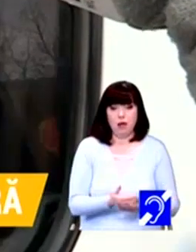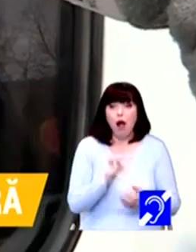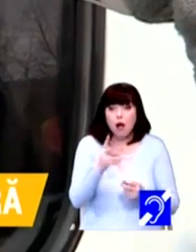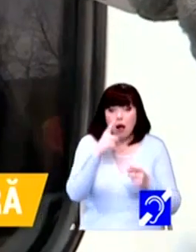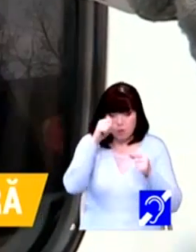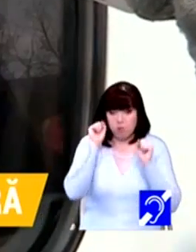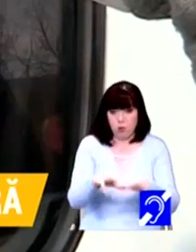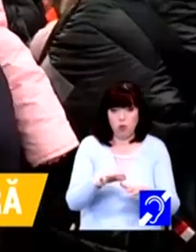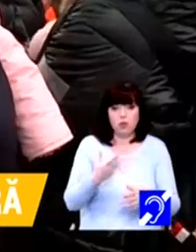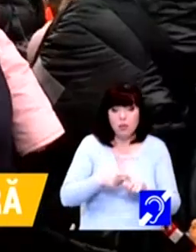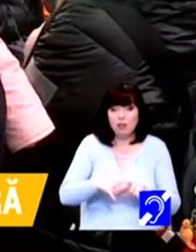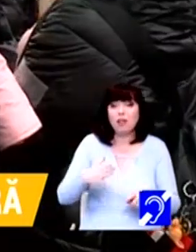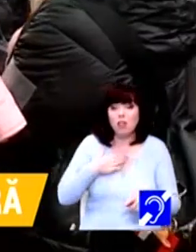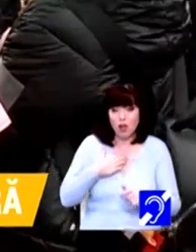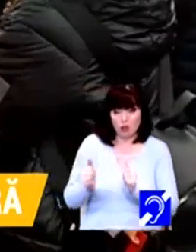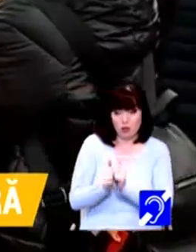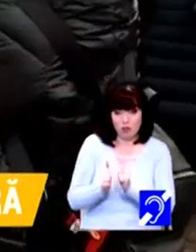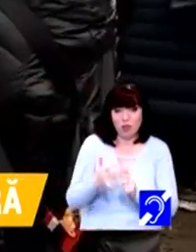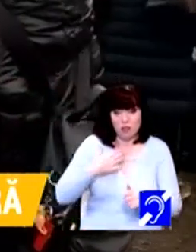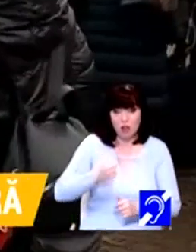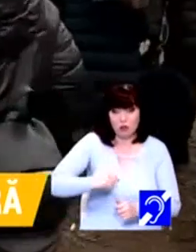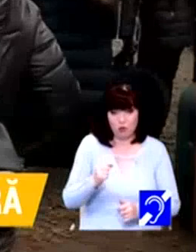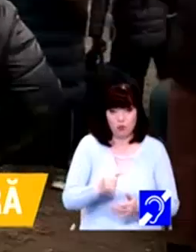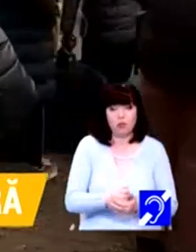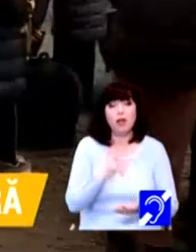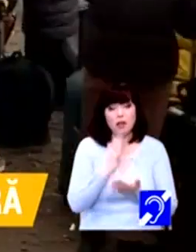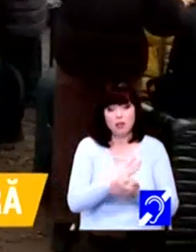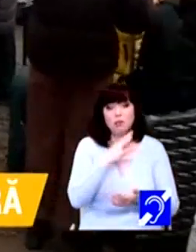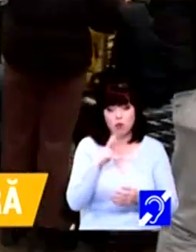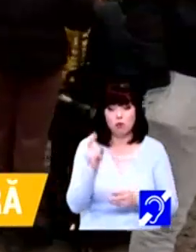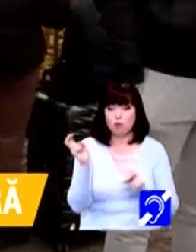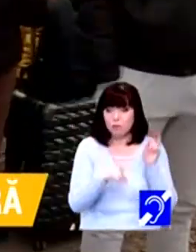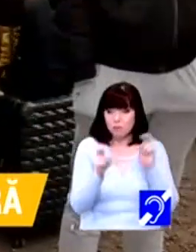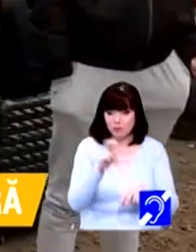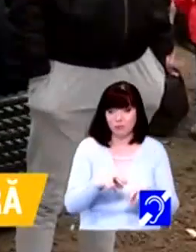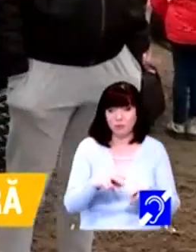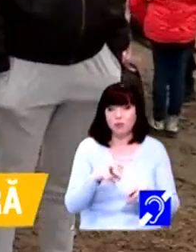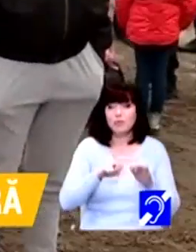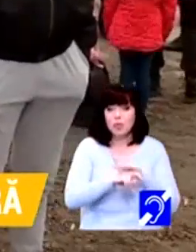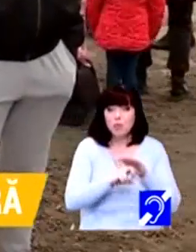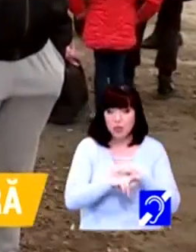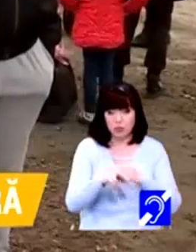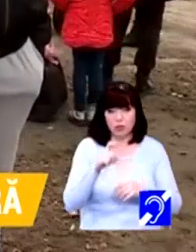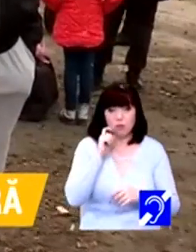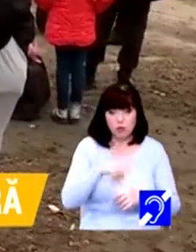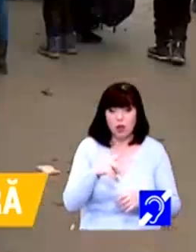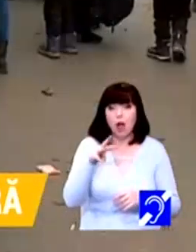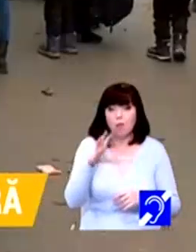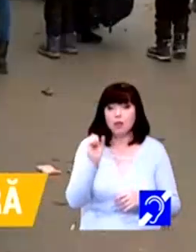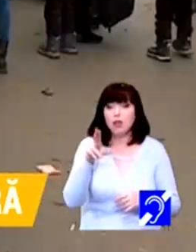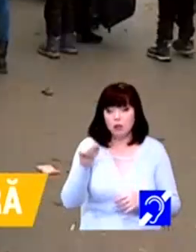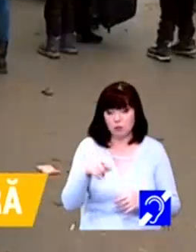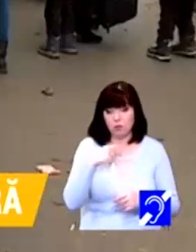Sunt oamenii noștri, copiii noștri. Au apărut însă și unele probleme cu implicarea refugiaților din Ucraina. Președintele Maia Sandu a făcut apel